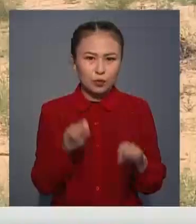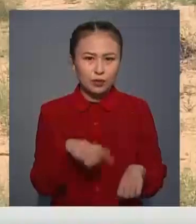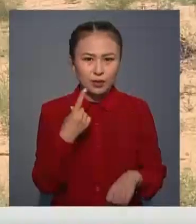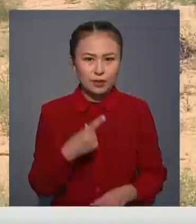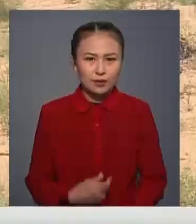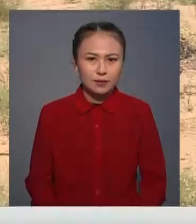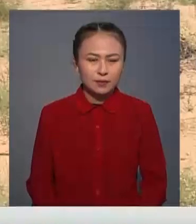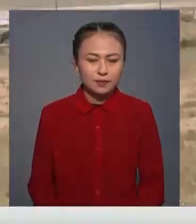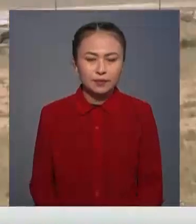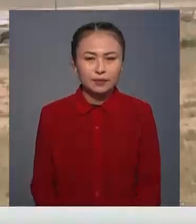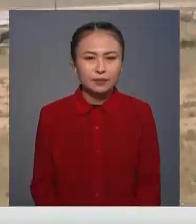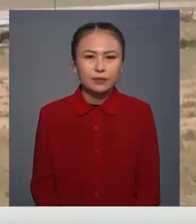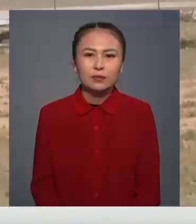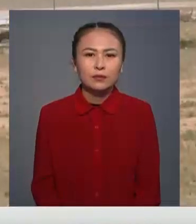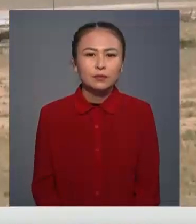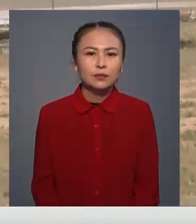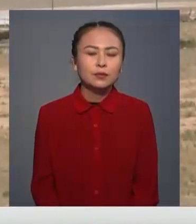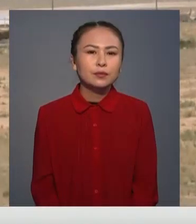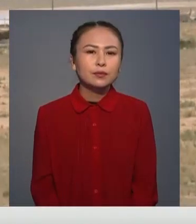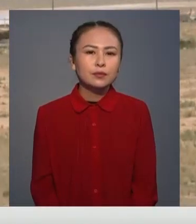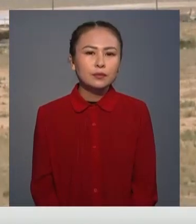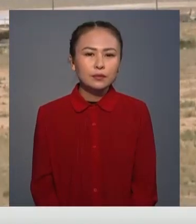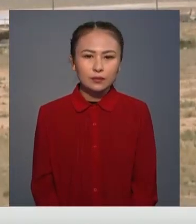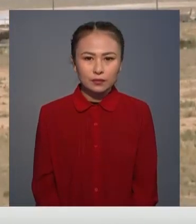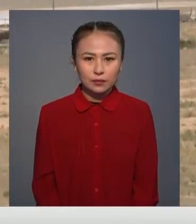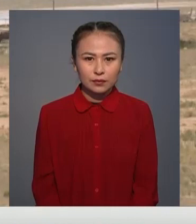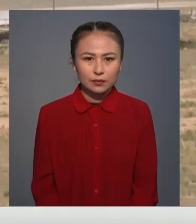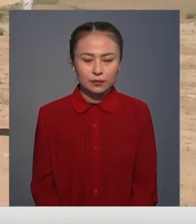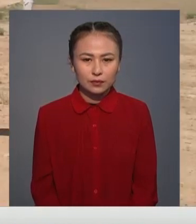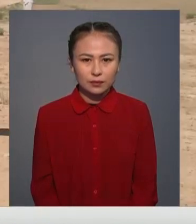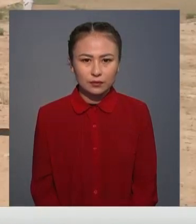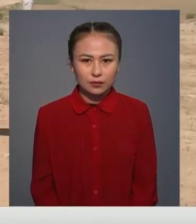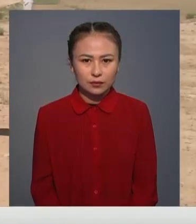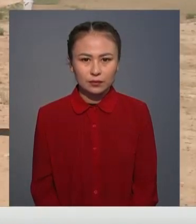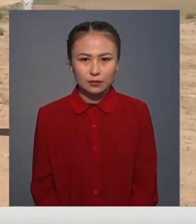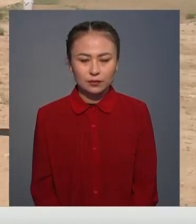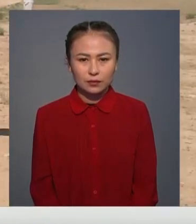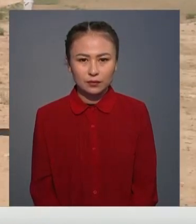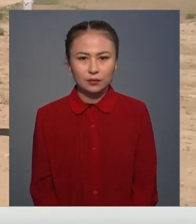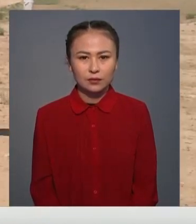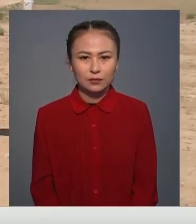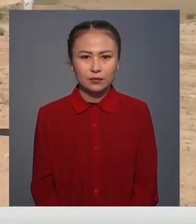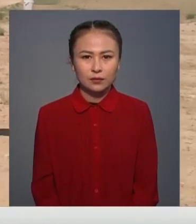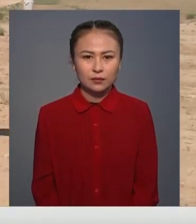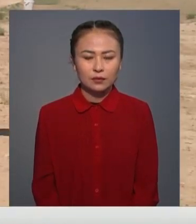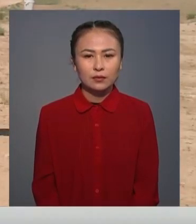отыр. Бекен Әлирахым, Темірлан Сұлтанғазы, Жандос Рахметуллин, Атырау облысынан, хабар 24.